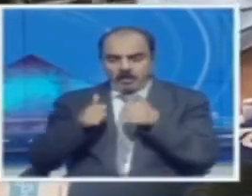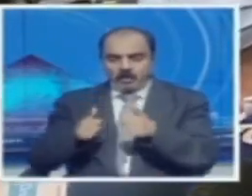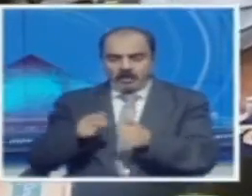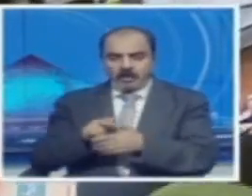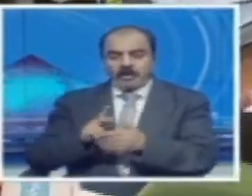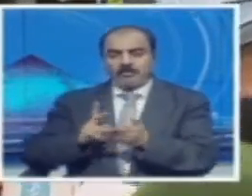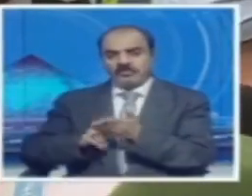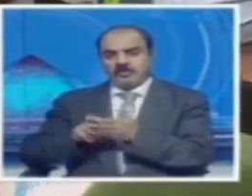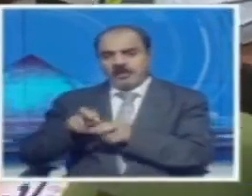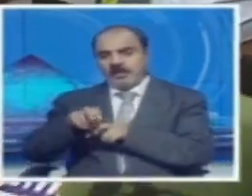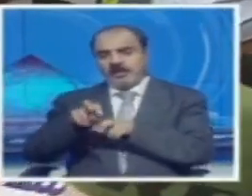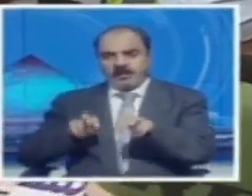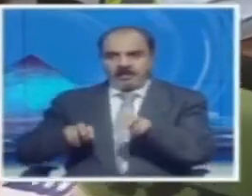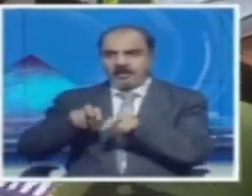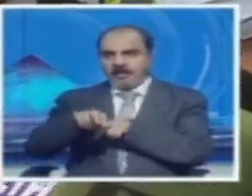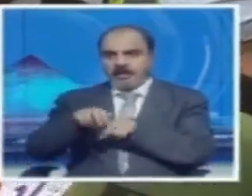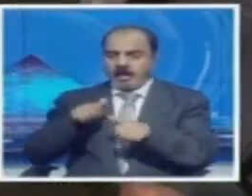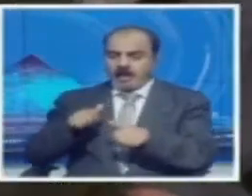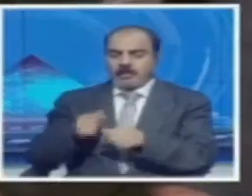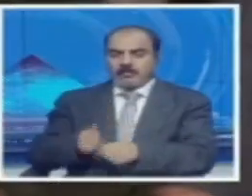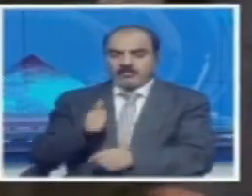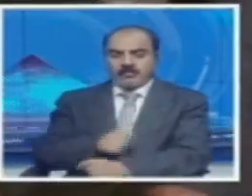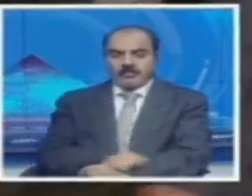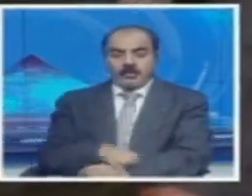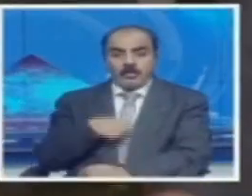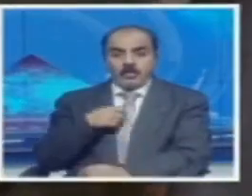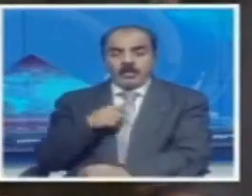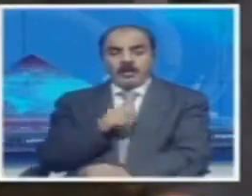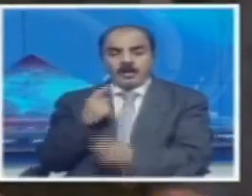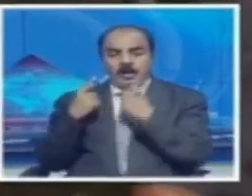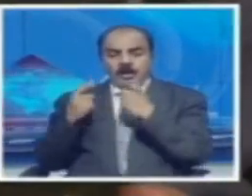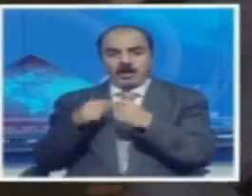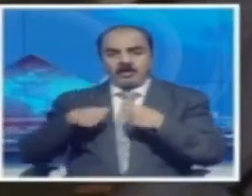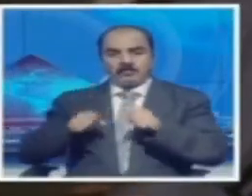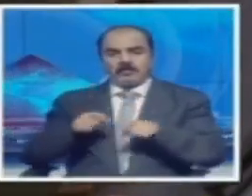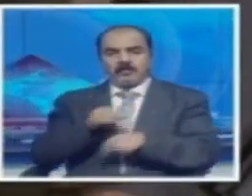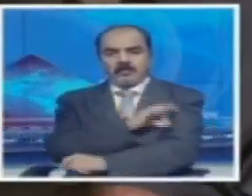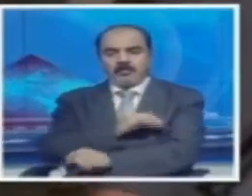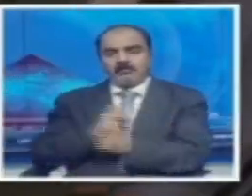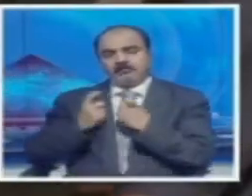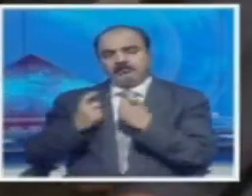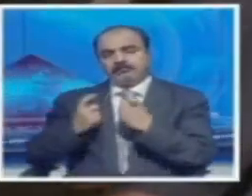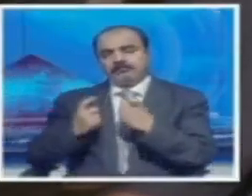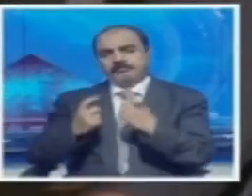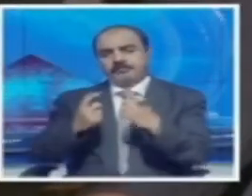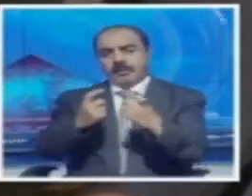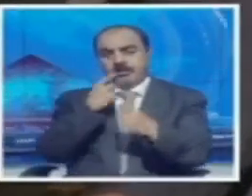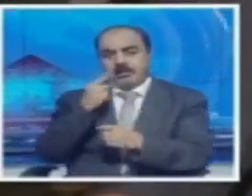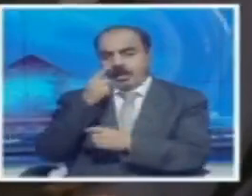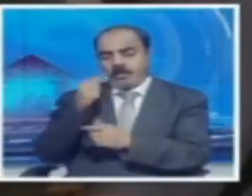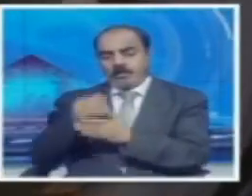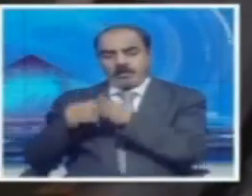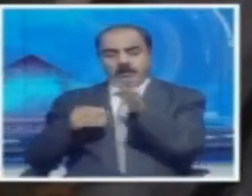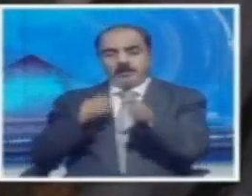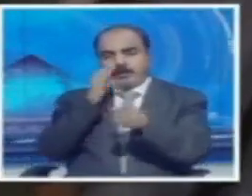عبور الركاب جاهزة. وزير النقل استقل جرار اختبار السكة في المسافة من محطة ناصر حتى الكيت